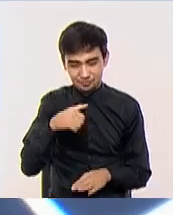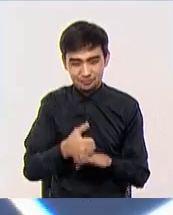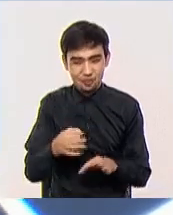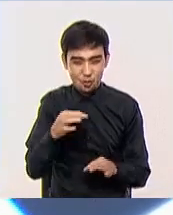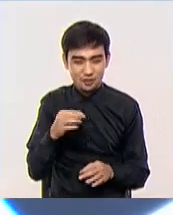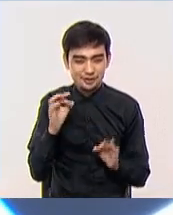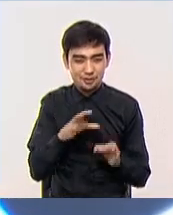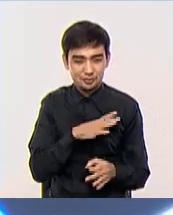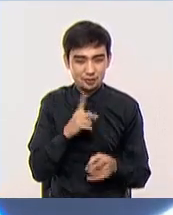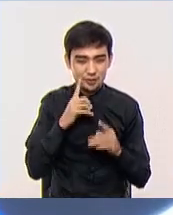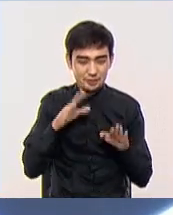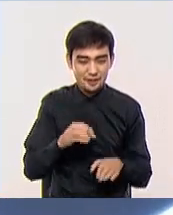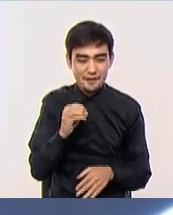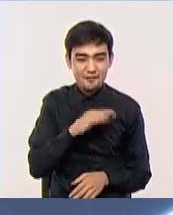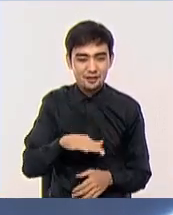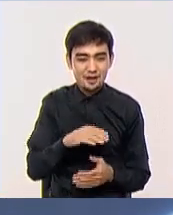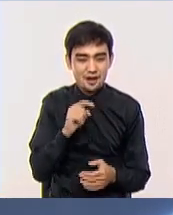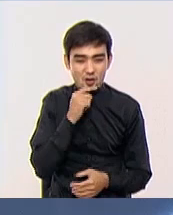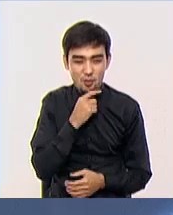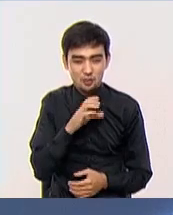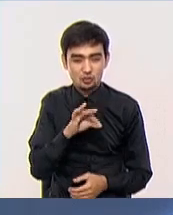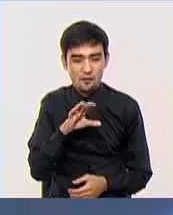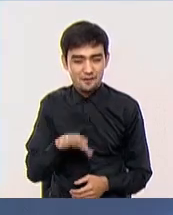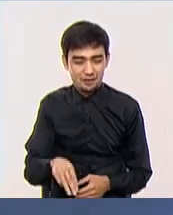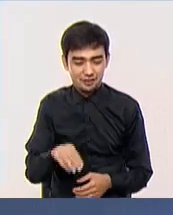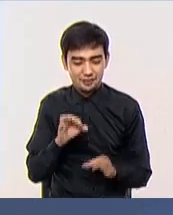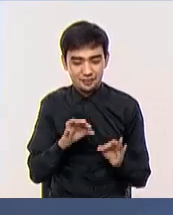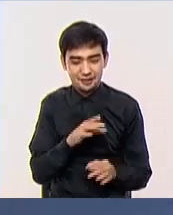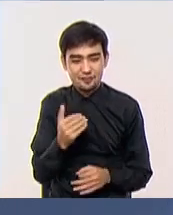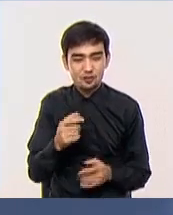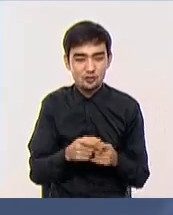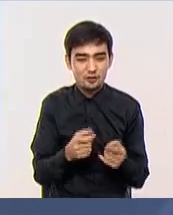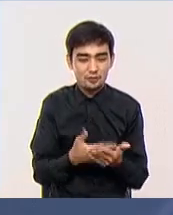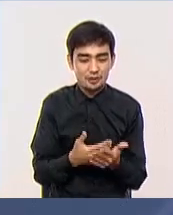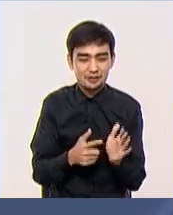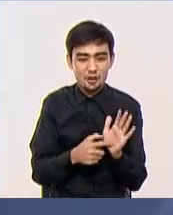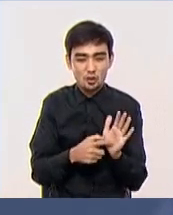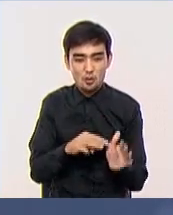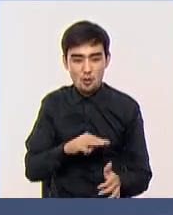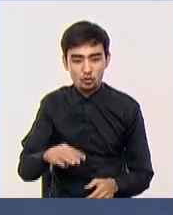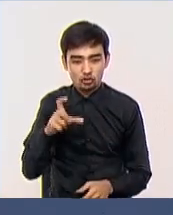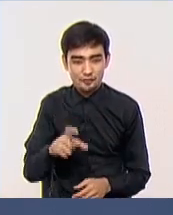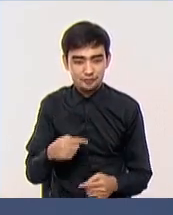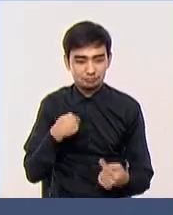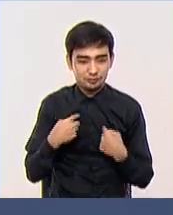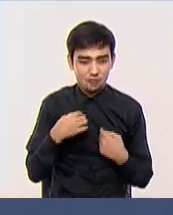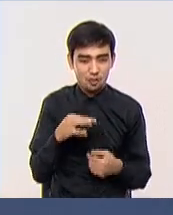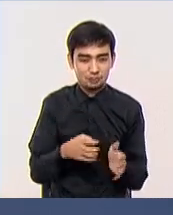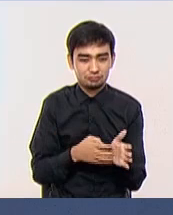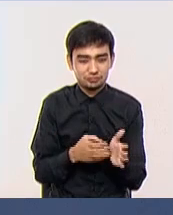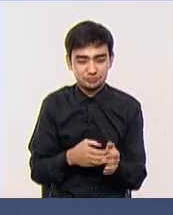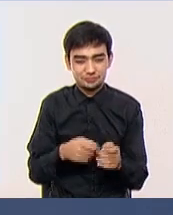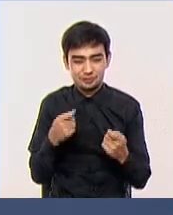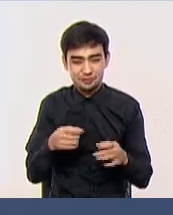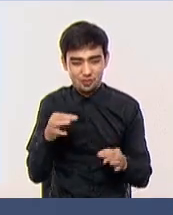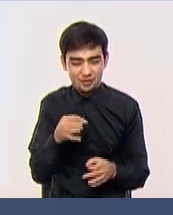на заседании Высшего Евразийского экономического совета. По его словам, более 700 миллионов человек страдают от нехватки